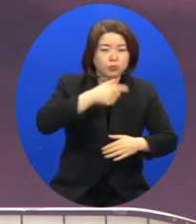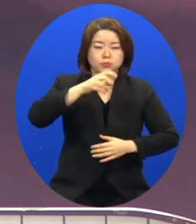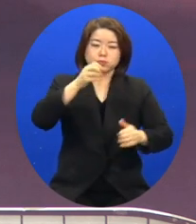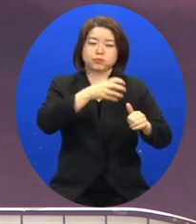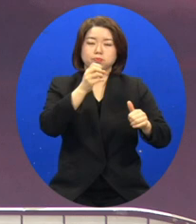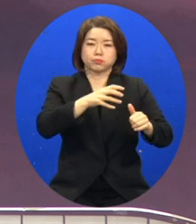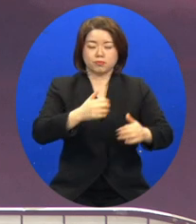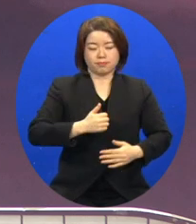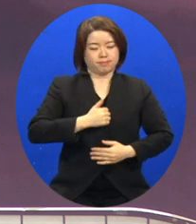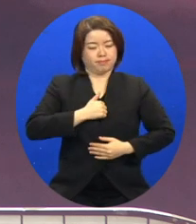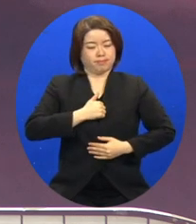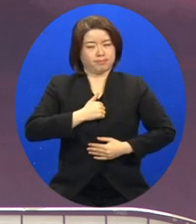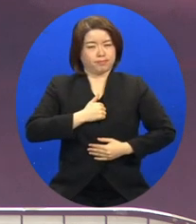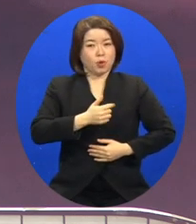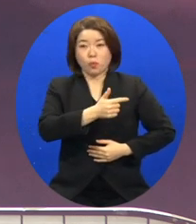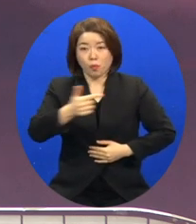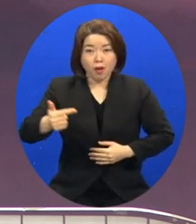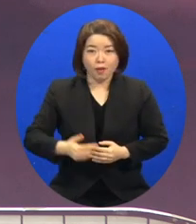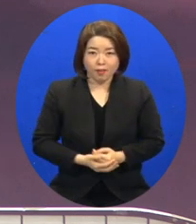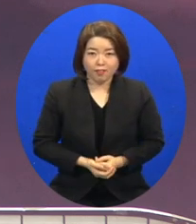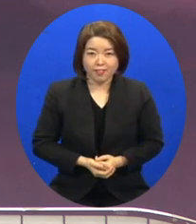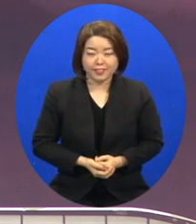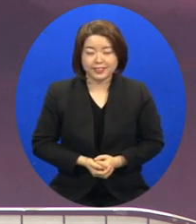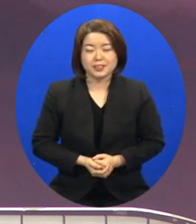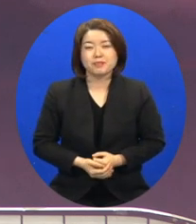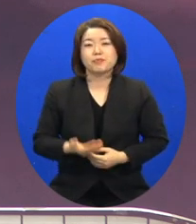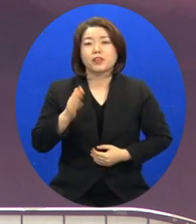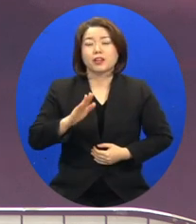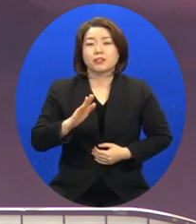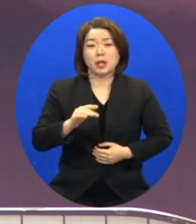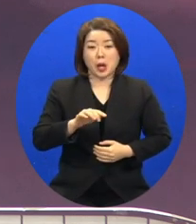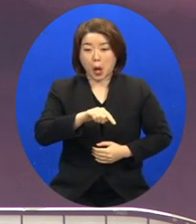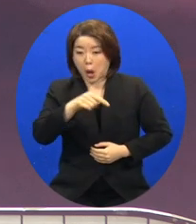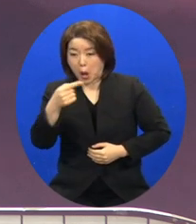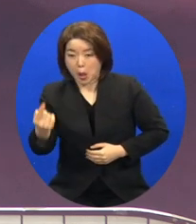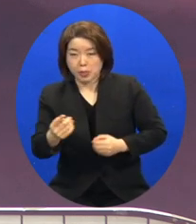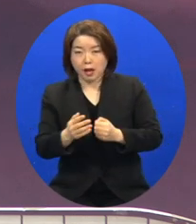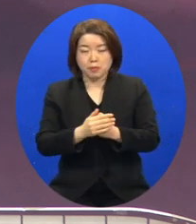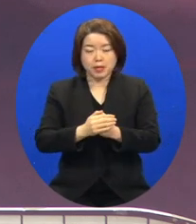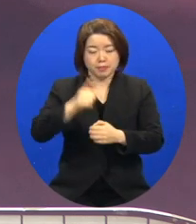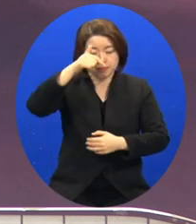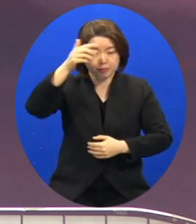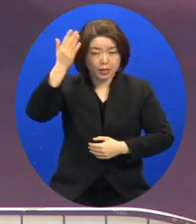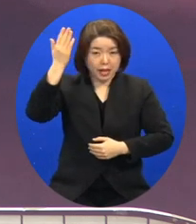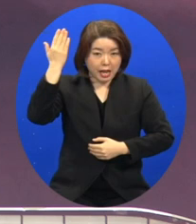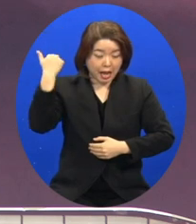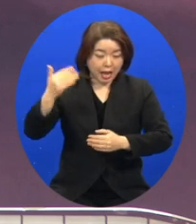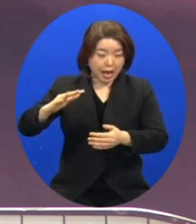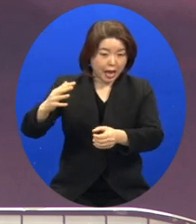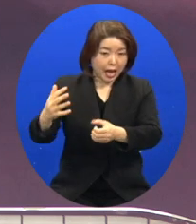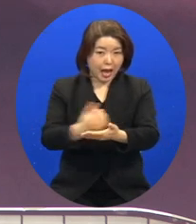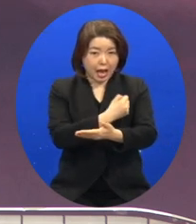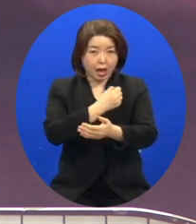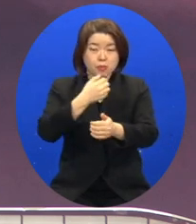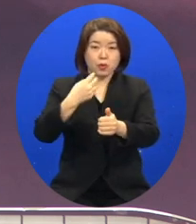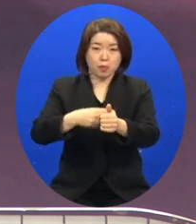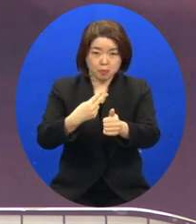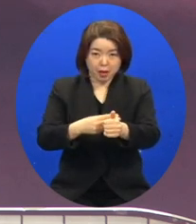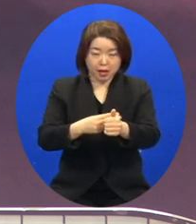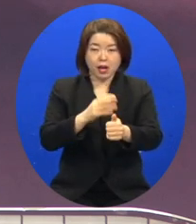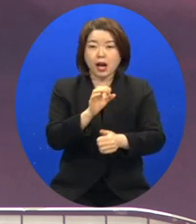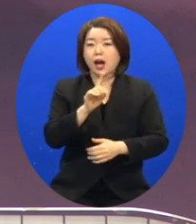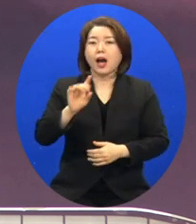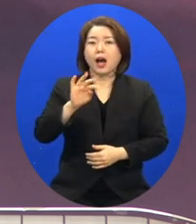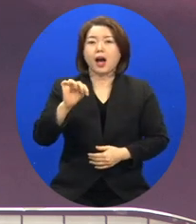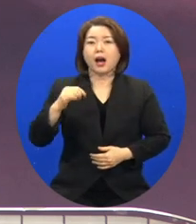자부심이 대단할 사람이죠 그런데 거기 아볼로 파가 생겼어요 아볼로 파는 사도 바울이 고린도 교회를 떠나고